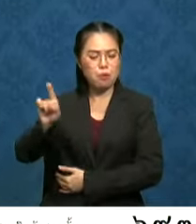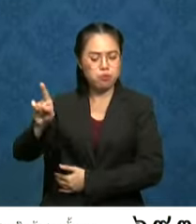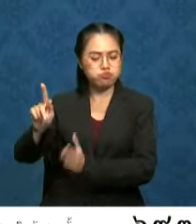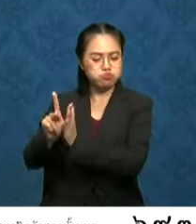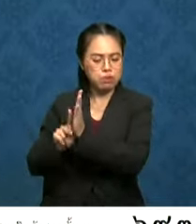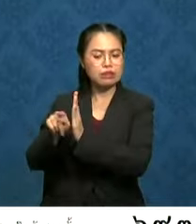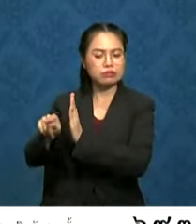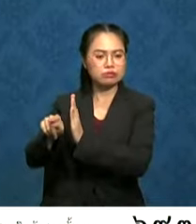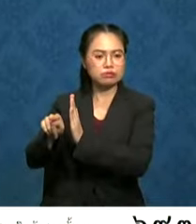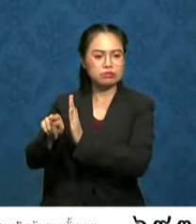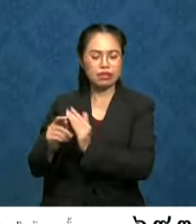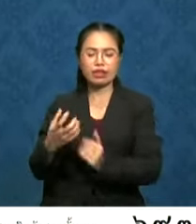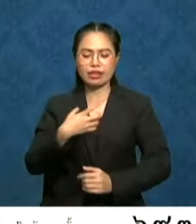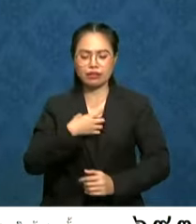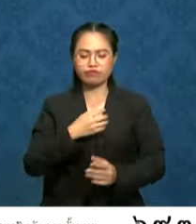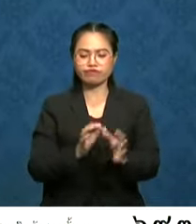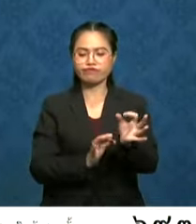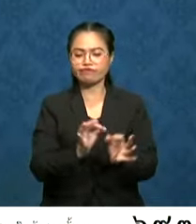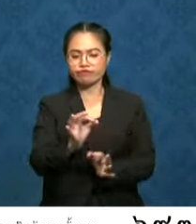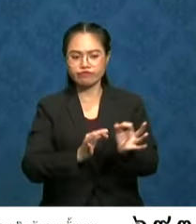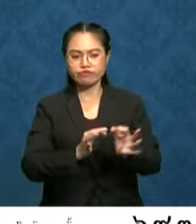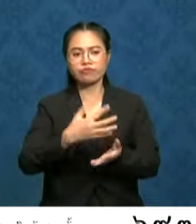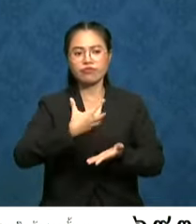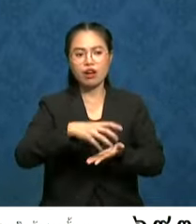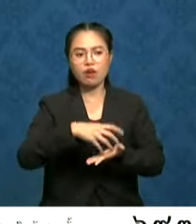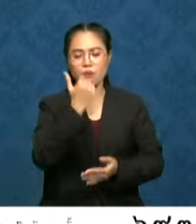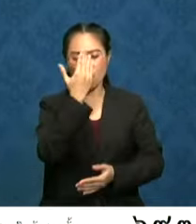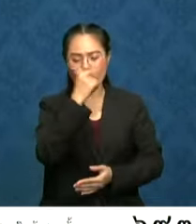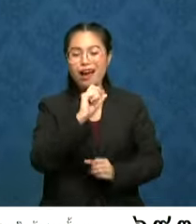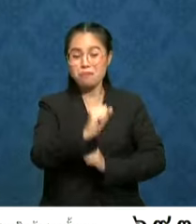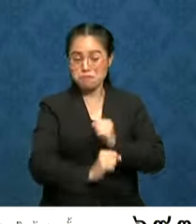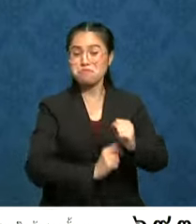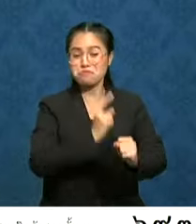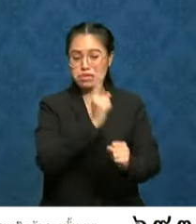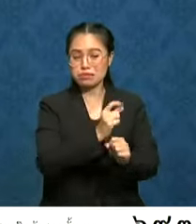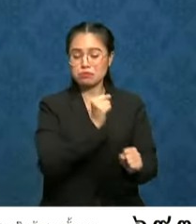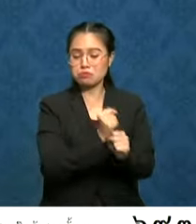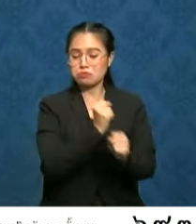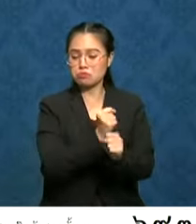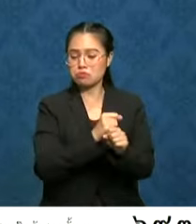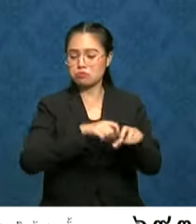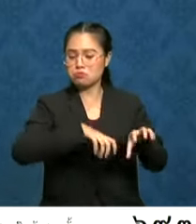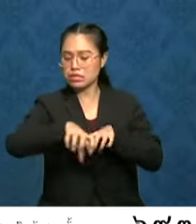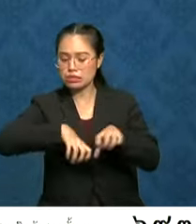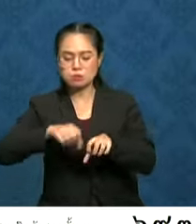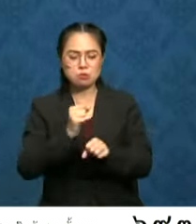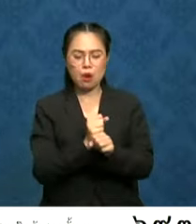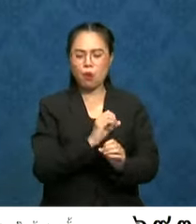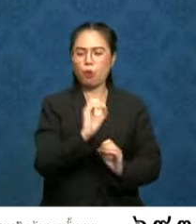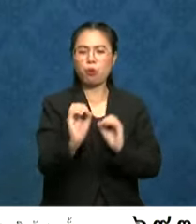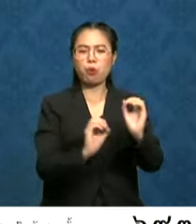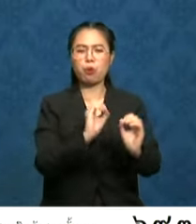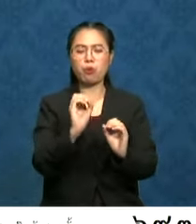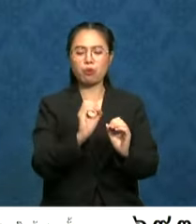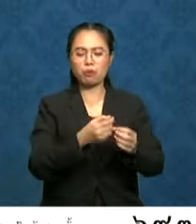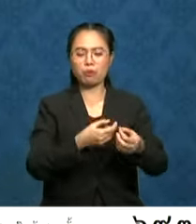จะวางไว้เป็นหลักครับท่านประธานดังที่ผมได้เกริ่นนำไปแล้วว่า 1ปีที่ศูนยเปล่าจากการจัดตั้งรัฐบาลผสมพันธุ์ข้าม